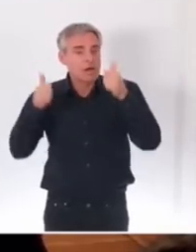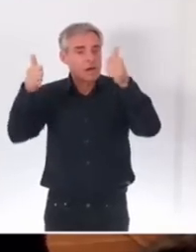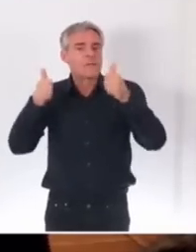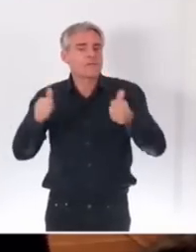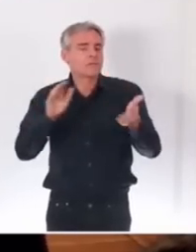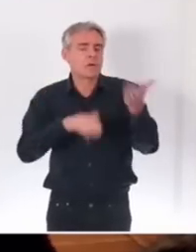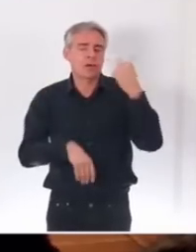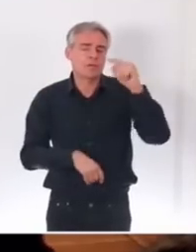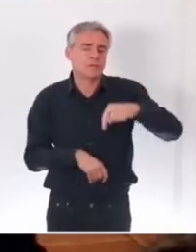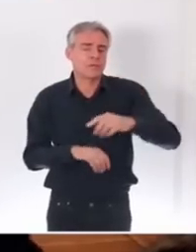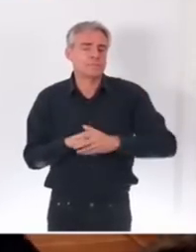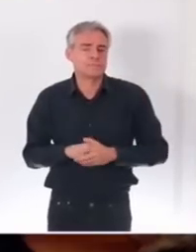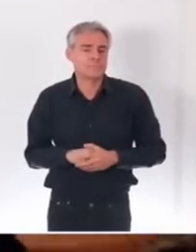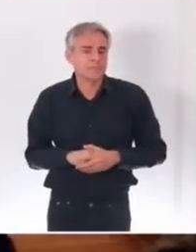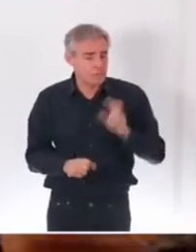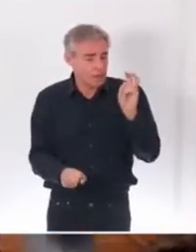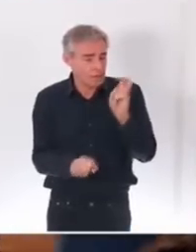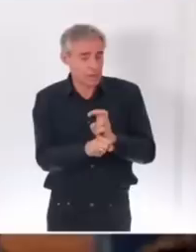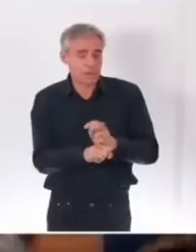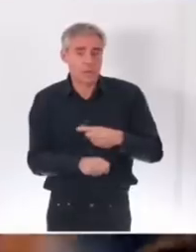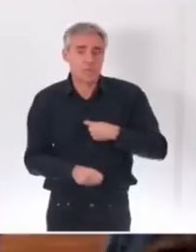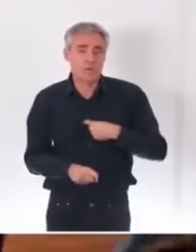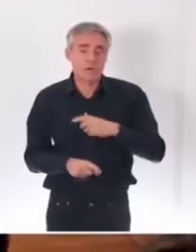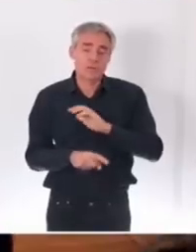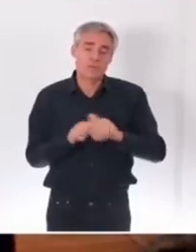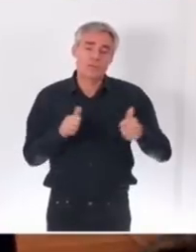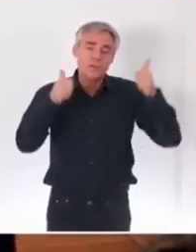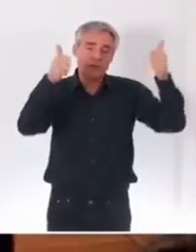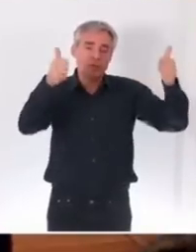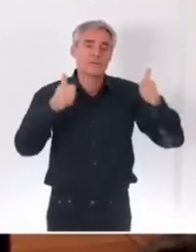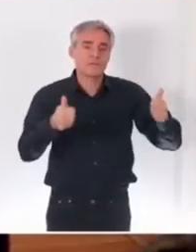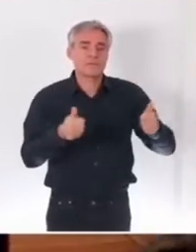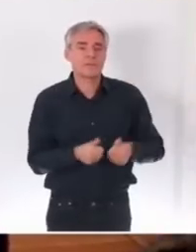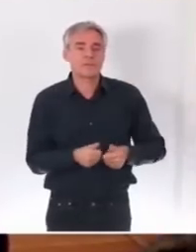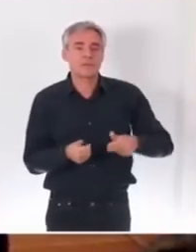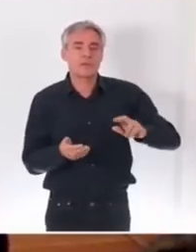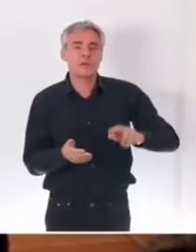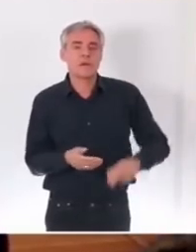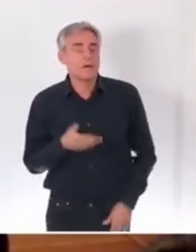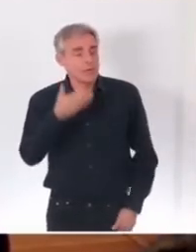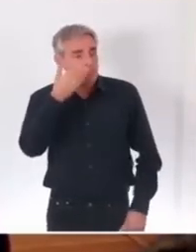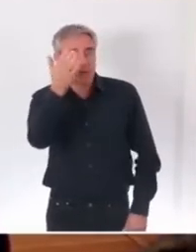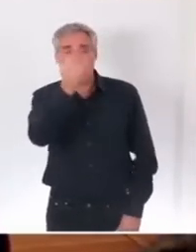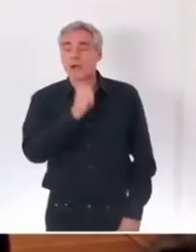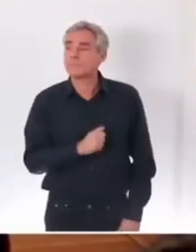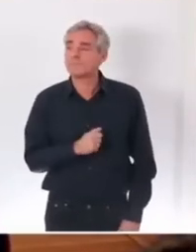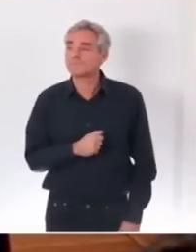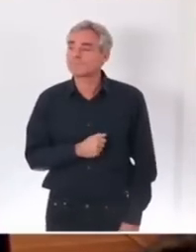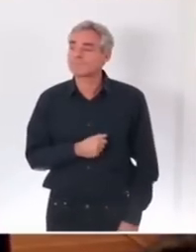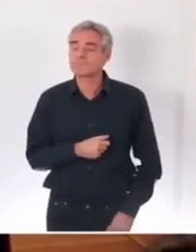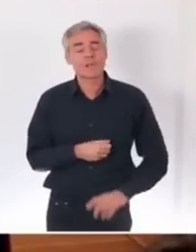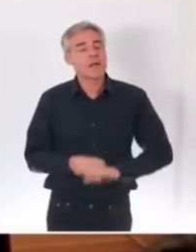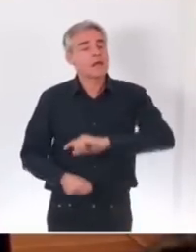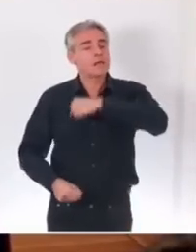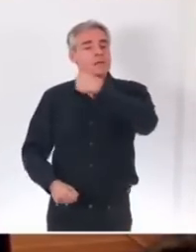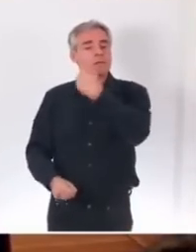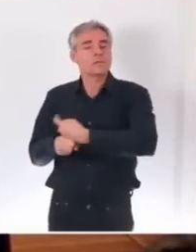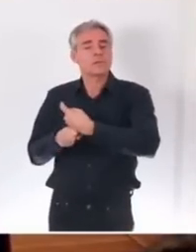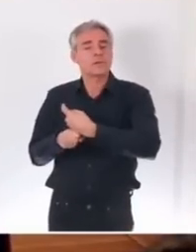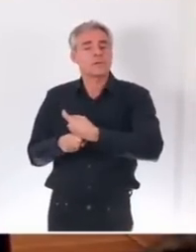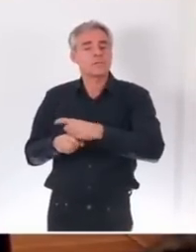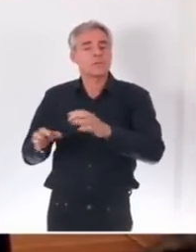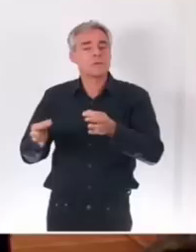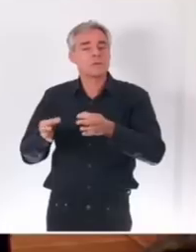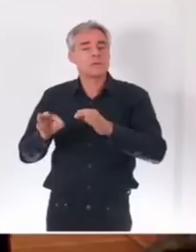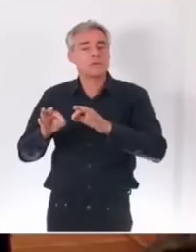affiche. Si vous deviez la maintenir, moi je vais en faire une avec, signé Pierre Urmic, voilà ce que m'impose la Chambre régionale des comptes. C'est-à-dire que vous